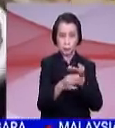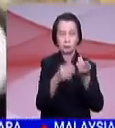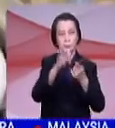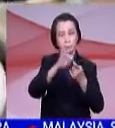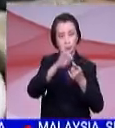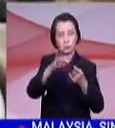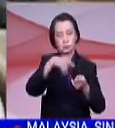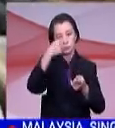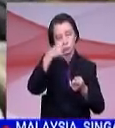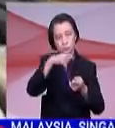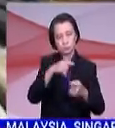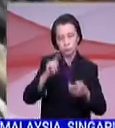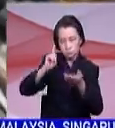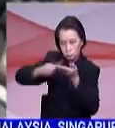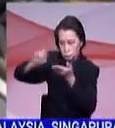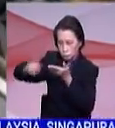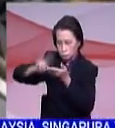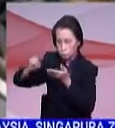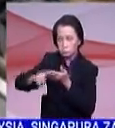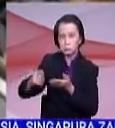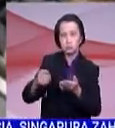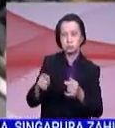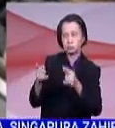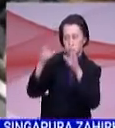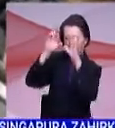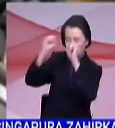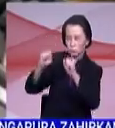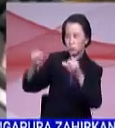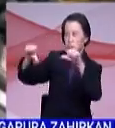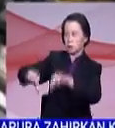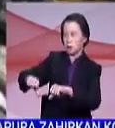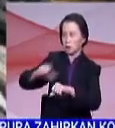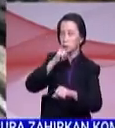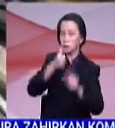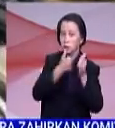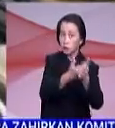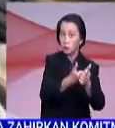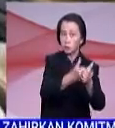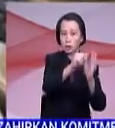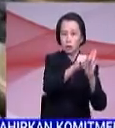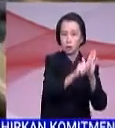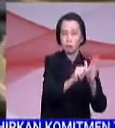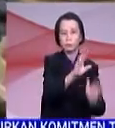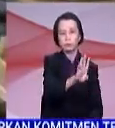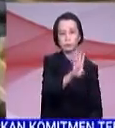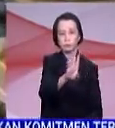Yusof berkata, pemeriksaan mendapati majikan gagal mengikut Akta 446.